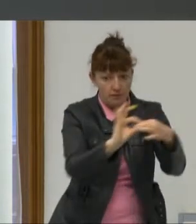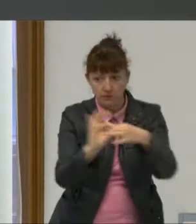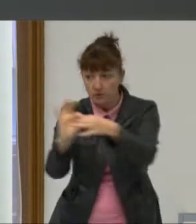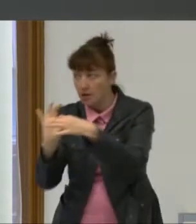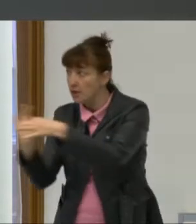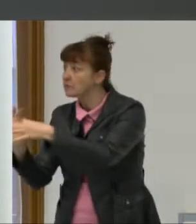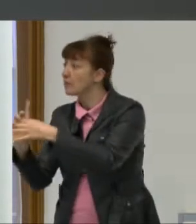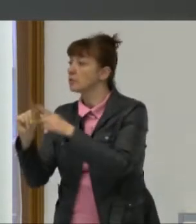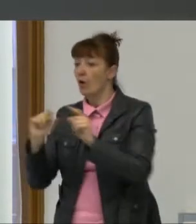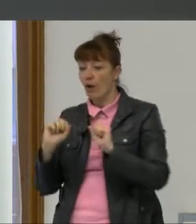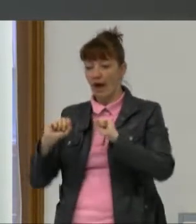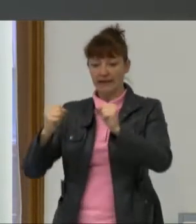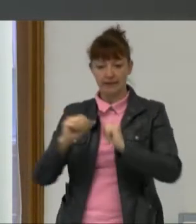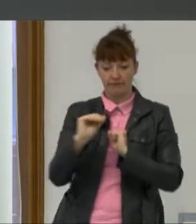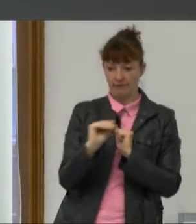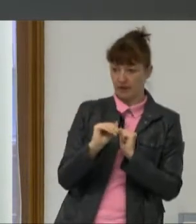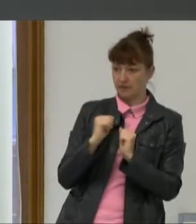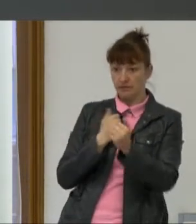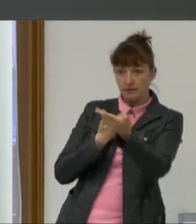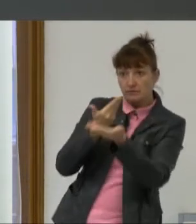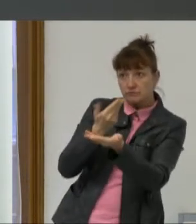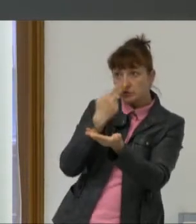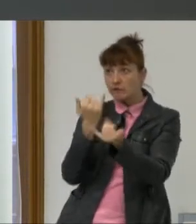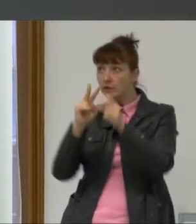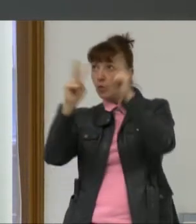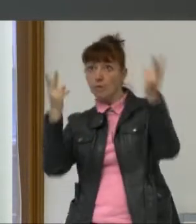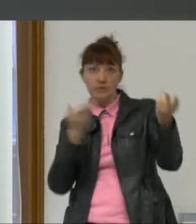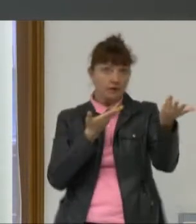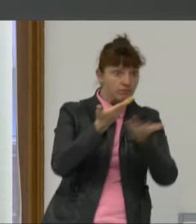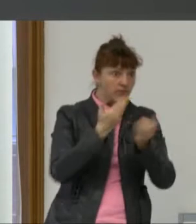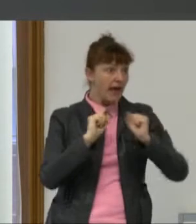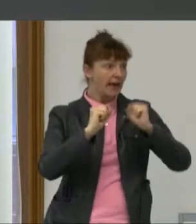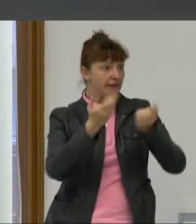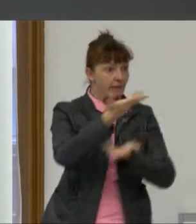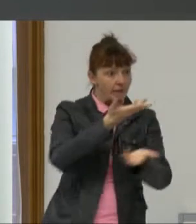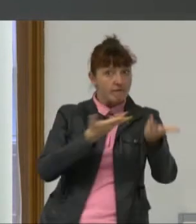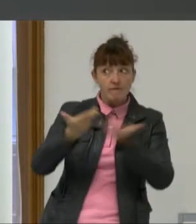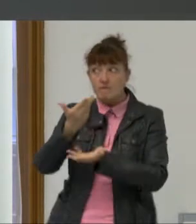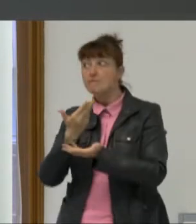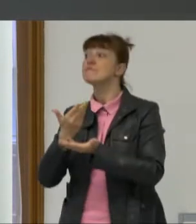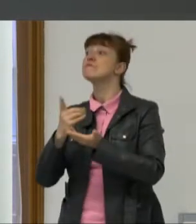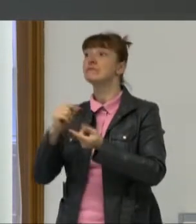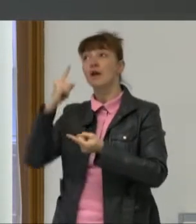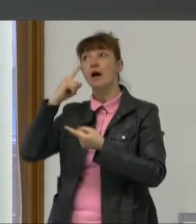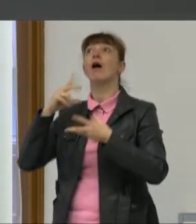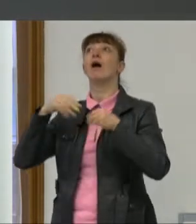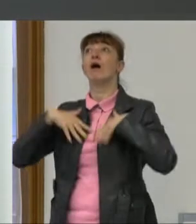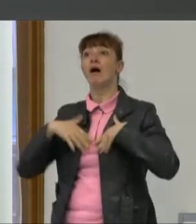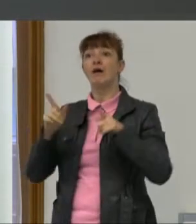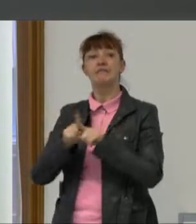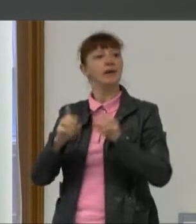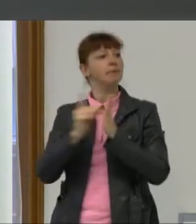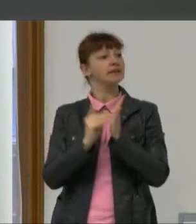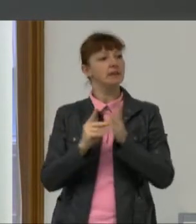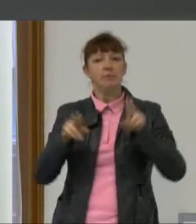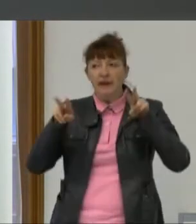die aktive Auseinandersetzung des Kindes mit seiner Umwelt ermöglichen und den Prinzipien der Gerechtigkeit, der